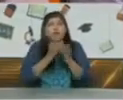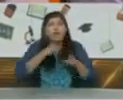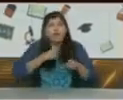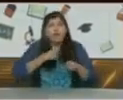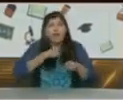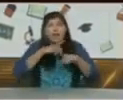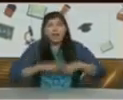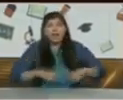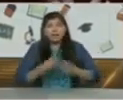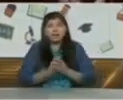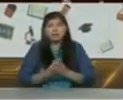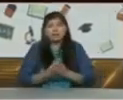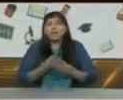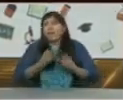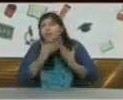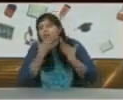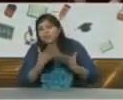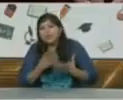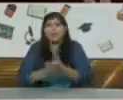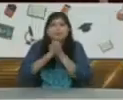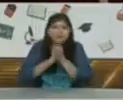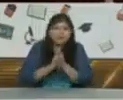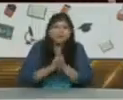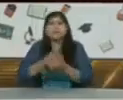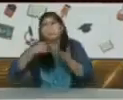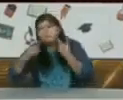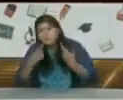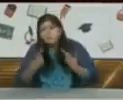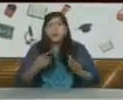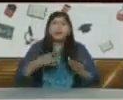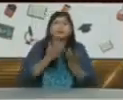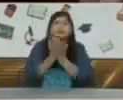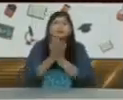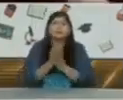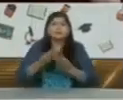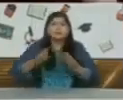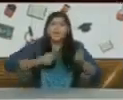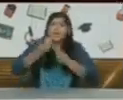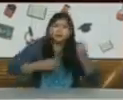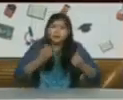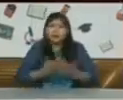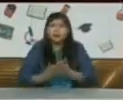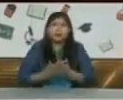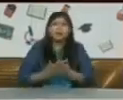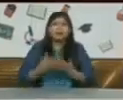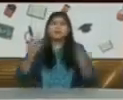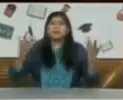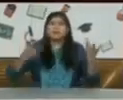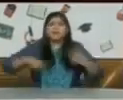मतलब हंसना, खेलना, मिट्टी में खेलना,